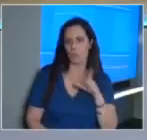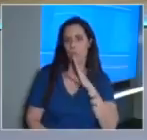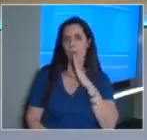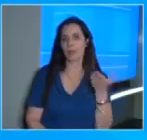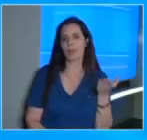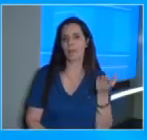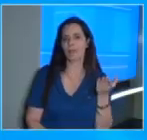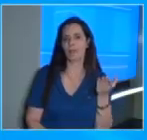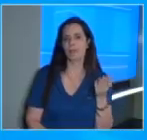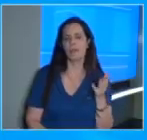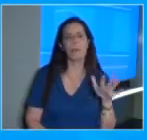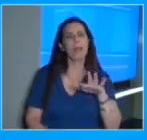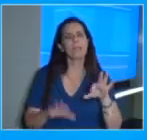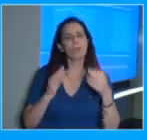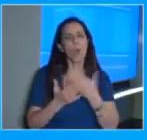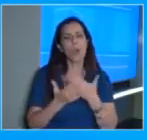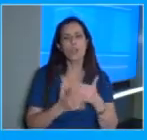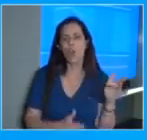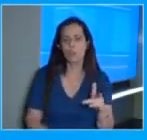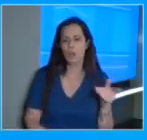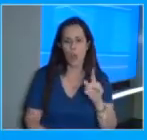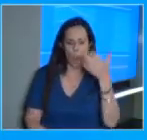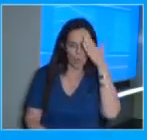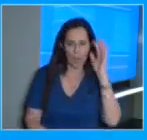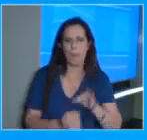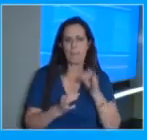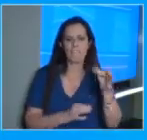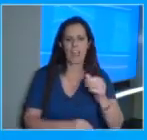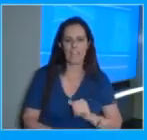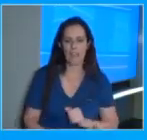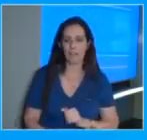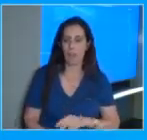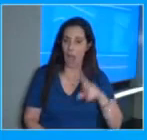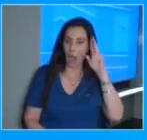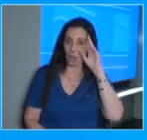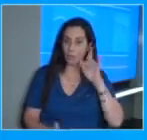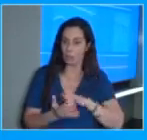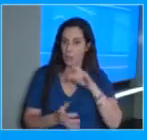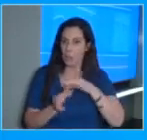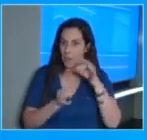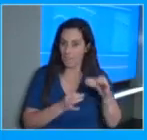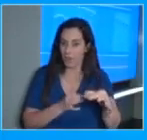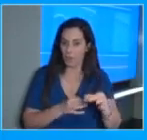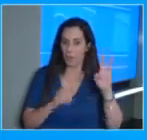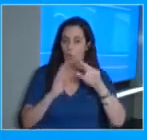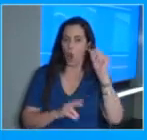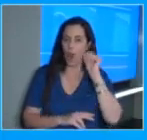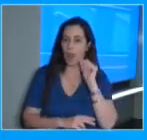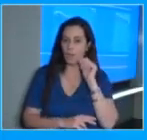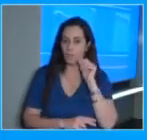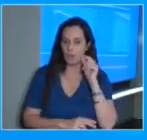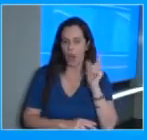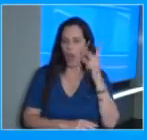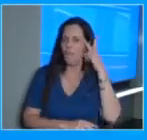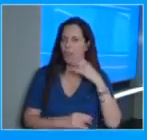הבעיה. מערכת הבחירות הוכיחה שהאופוזיציה לא מכירה בפריפריה. הליכוד נמצא חזק שם, ובכחול לבן